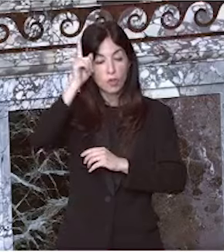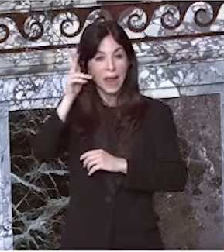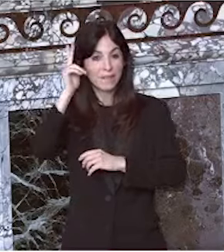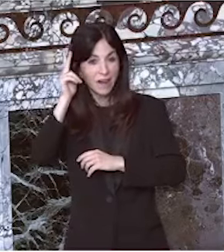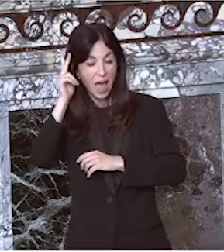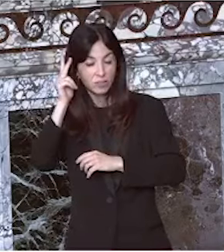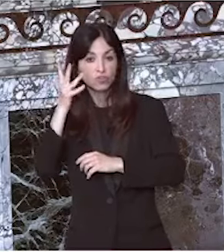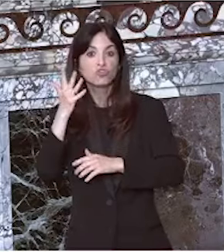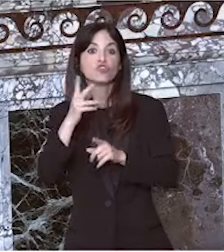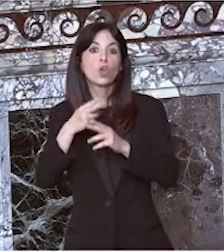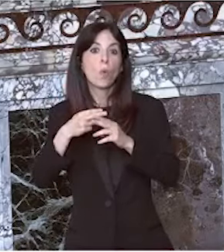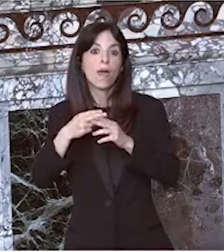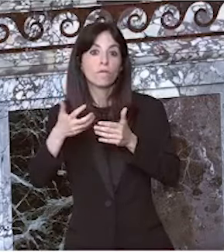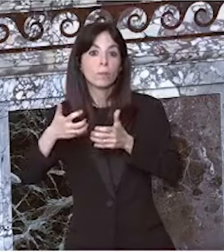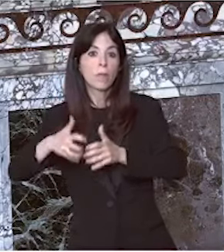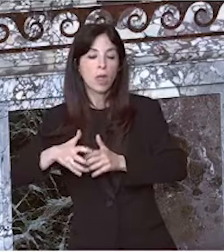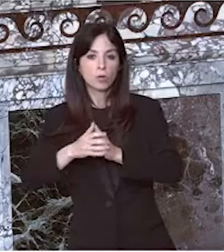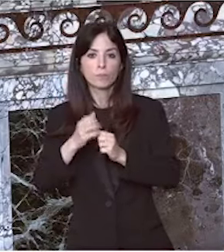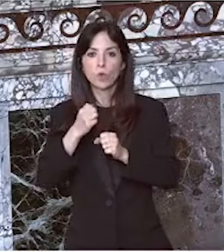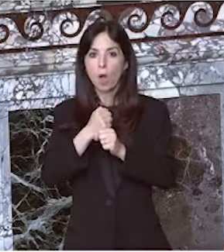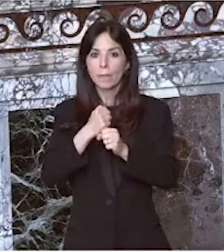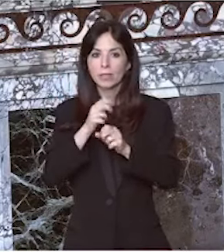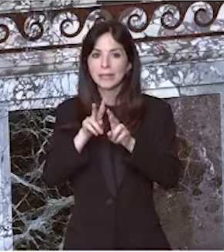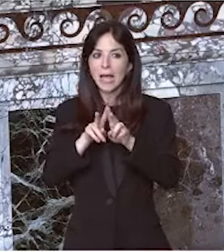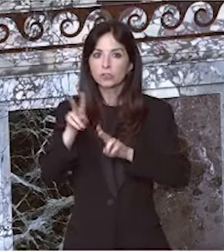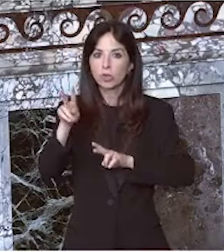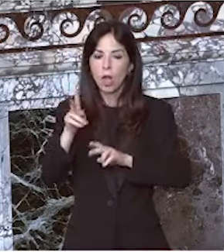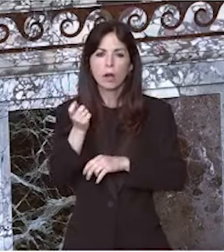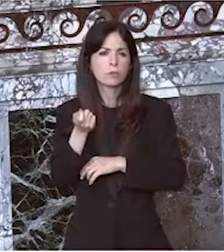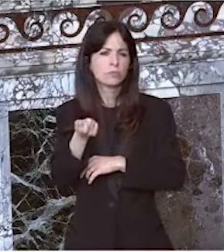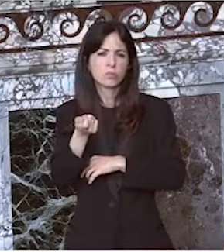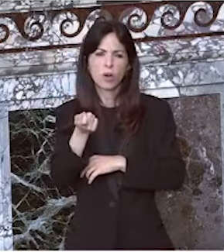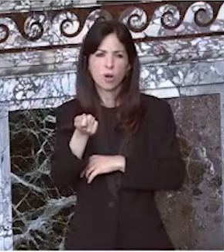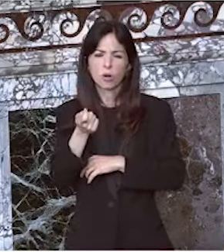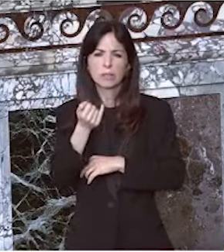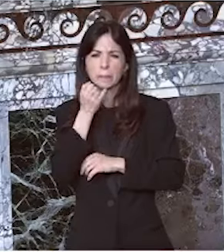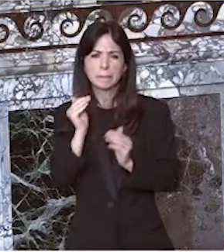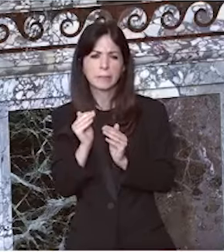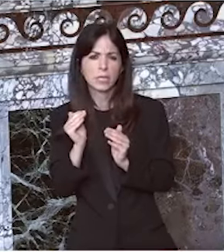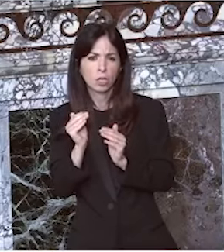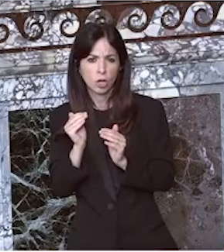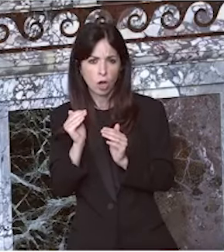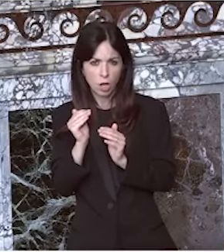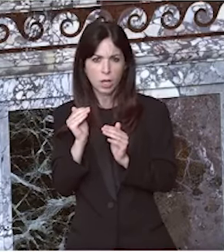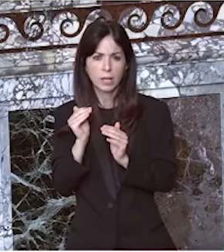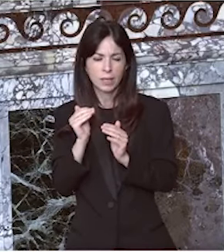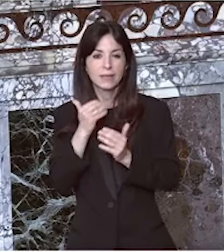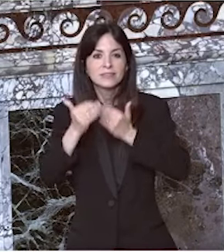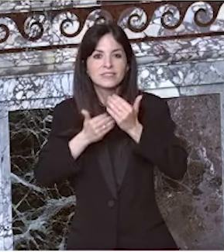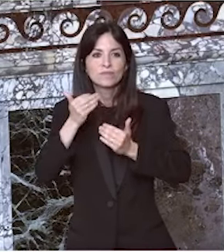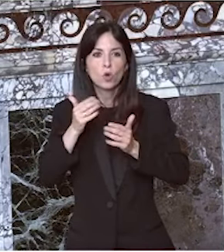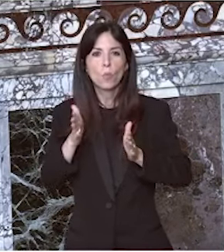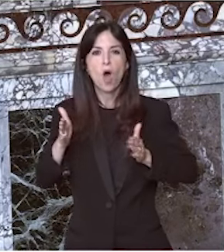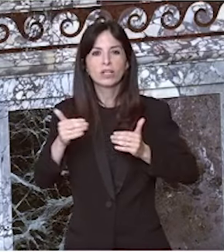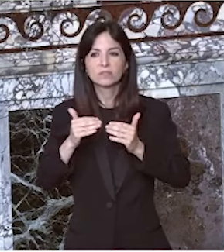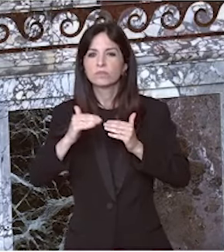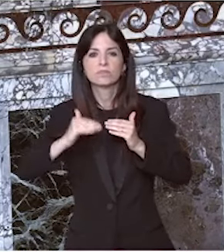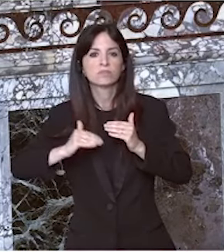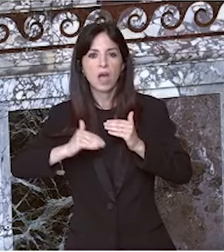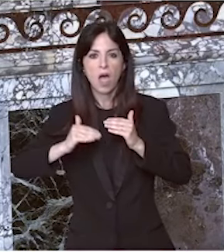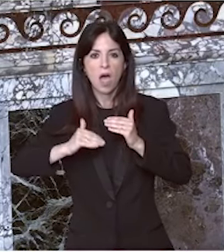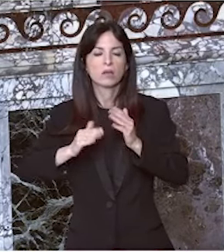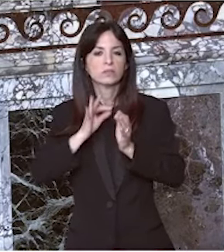e Francia. Gli operatori nazionali sono anch'essi pochi e di piccola dimensione. Il basso sviluppo del settore riflette in